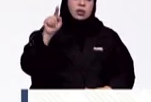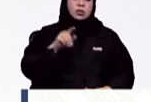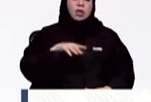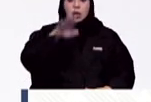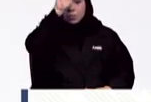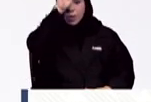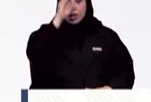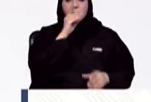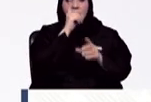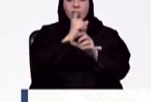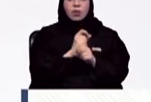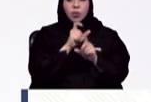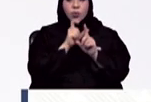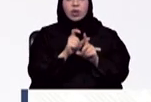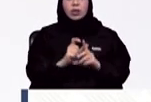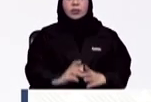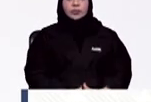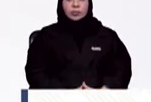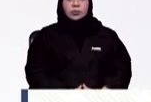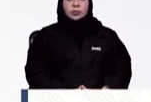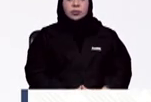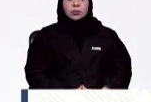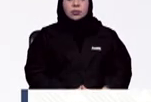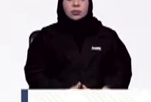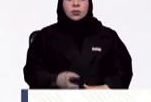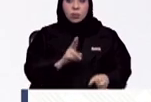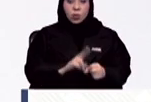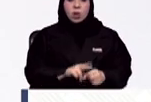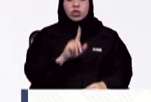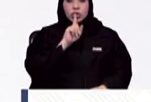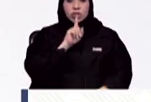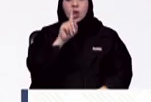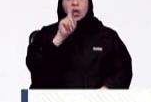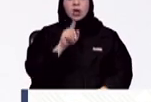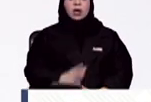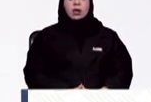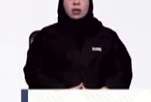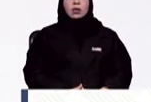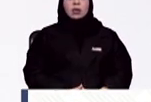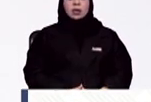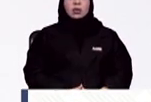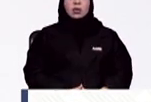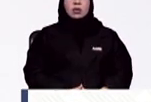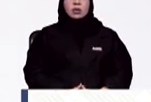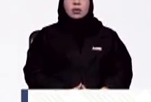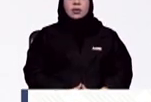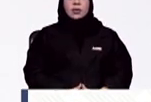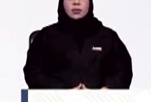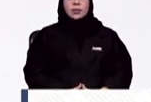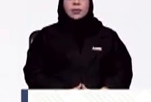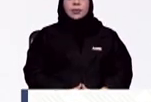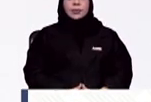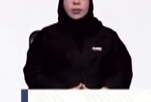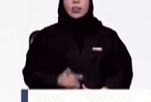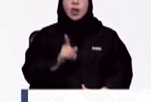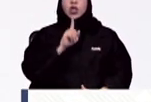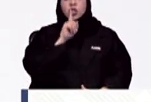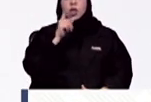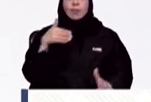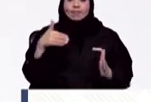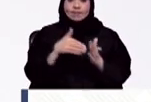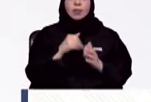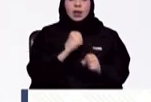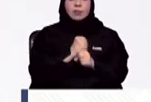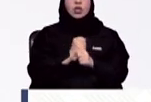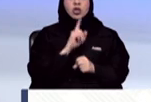لجلالة الملك حفظه الله المعظم حفظه الله ورعاه, واللي إن شاء الله هذه تكون مميزة وإن شاء الله نشوف النتائج القادمة